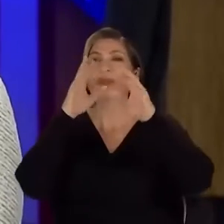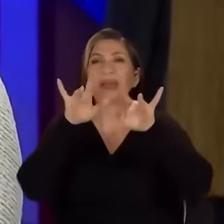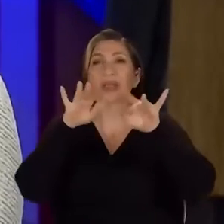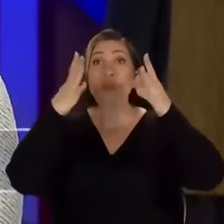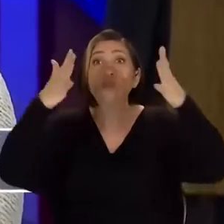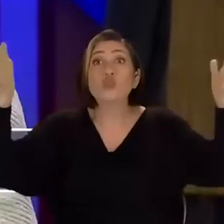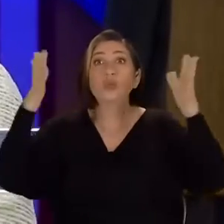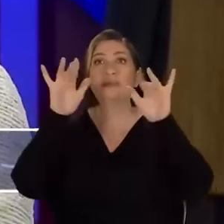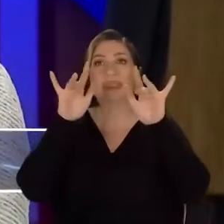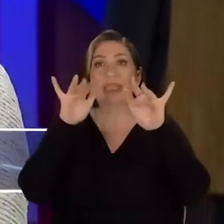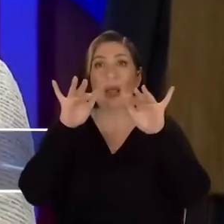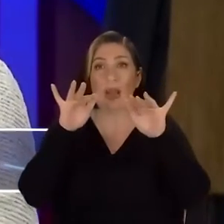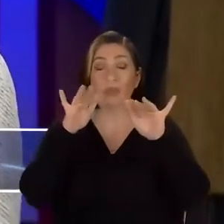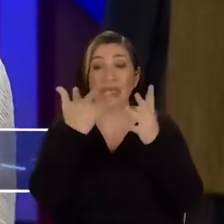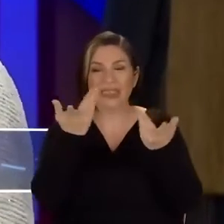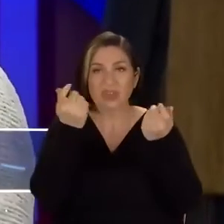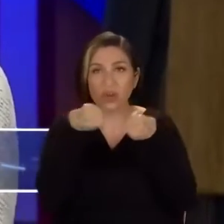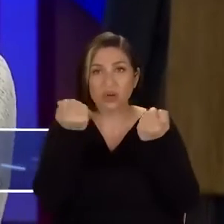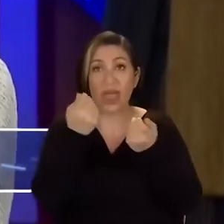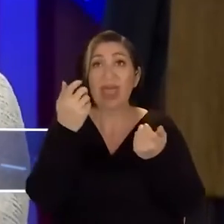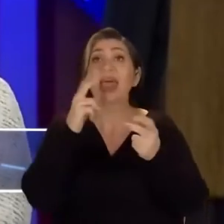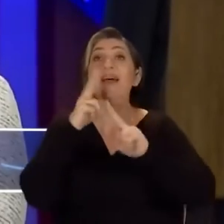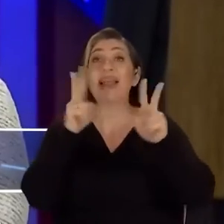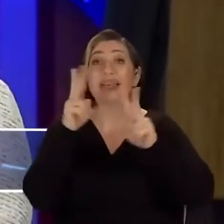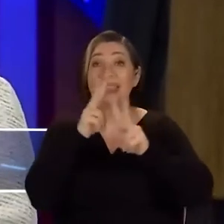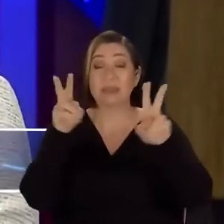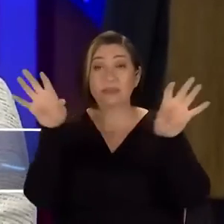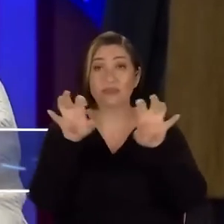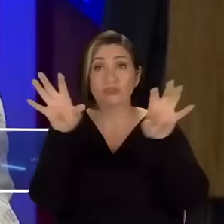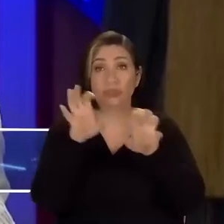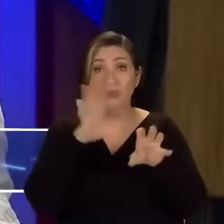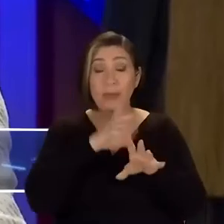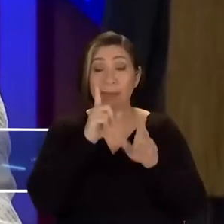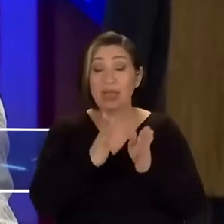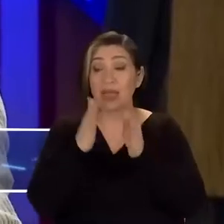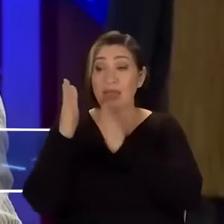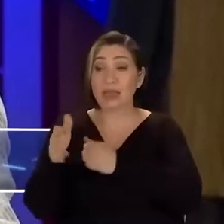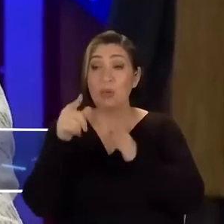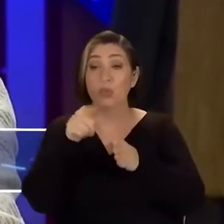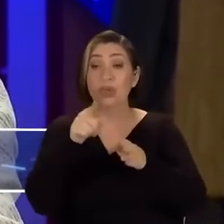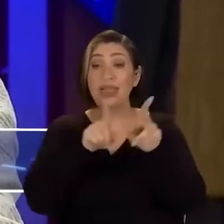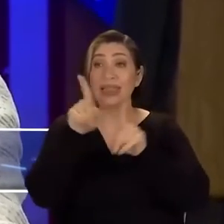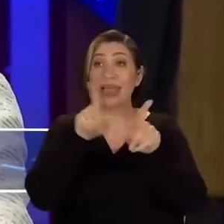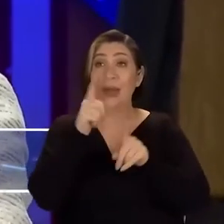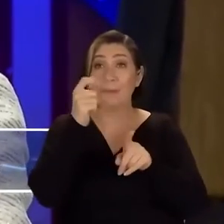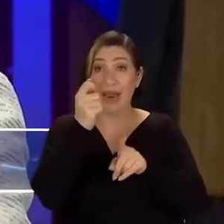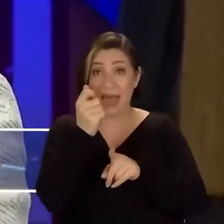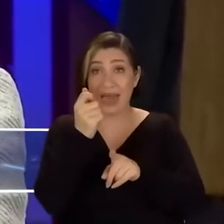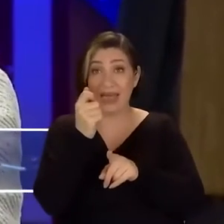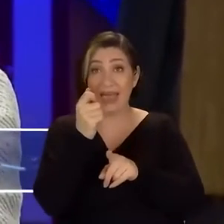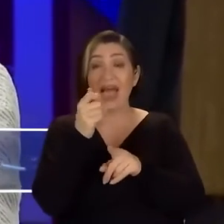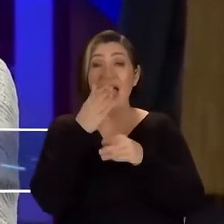neyle çalışıyor? Tabii ki de bir enerji, elektrik tüketiyorlar. Şimdi bir yandan bu kripto paralar ve dijital